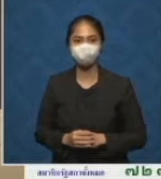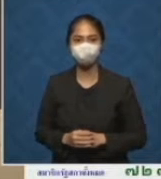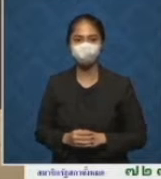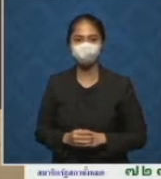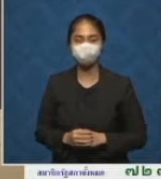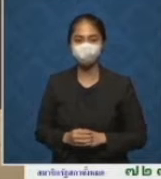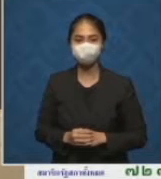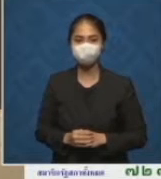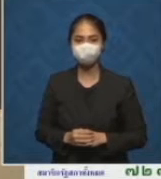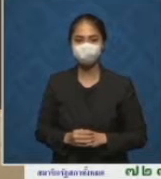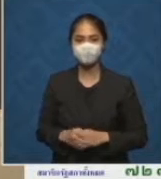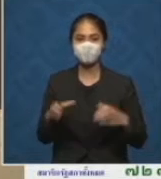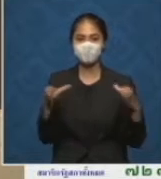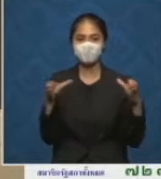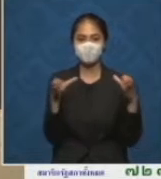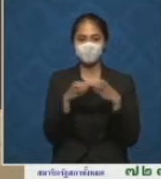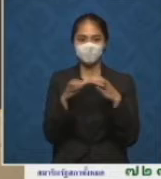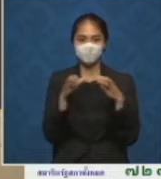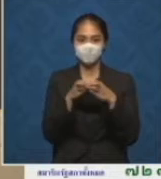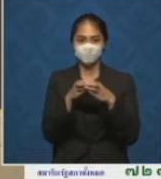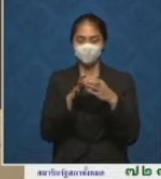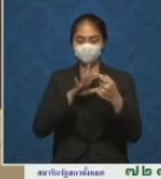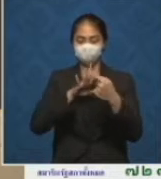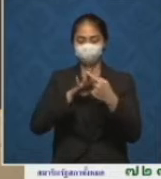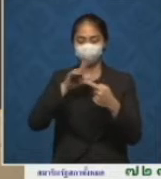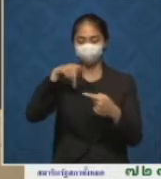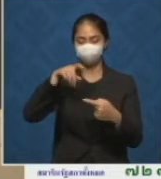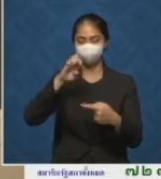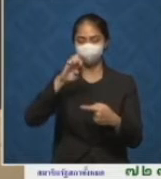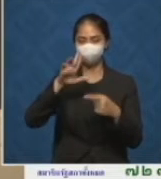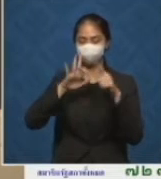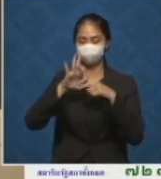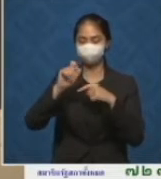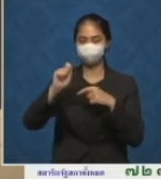คเพื่อไทย8ท่านครับ